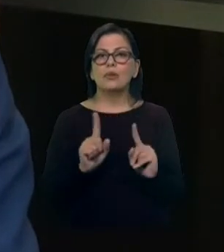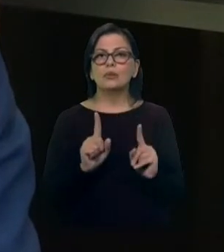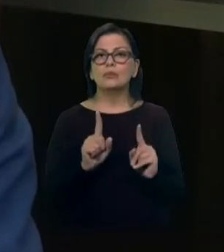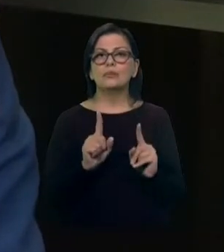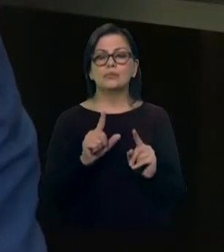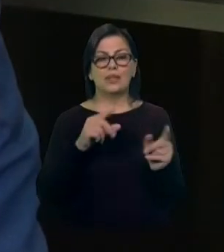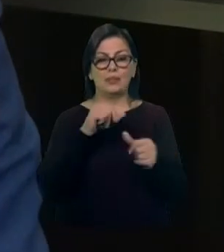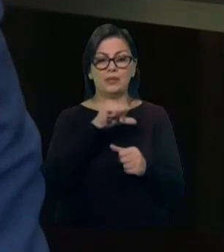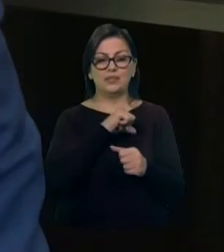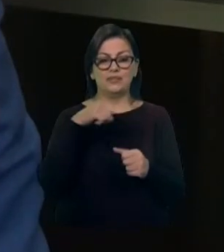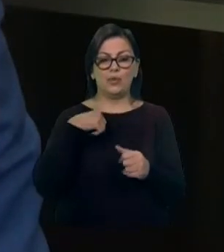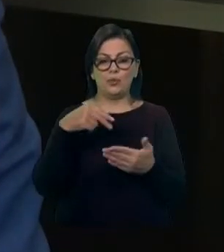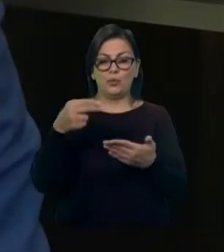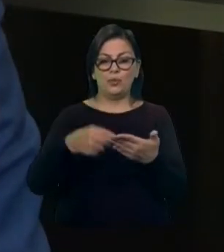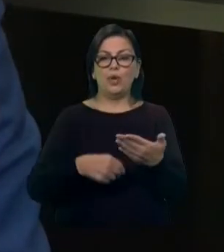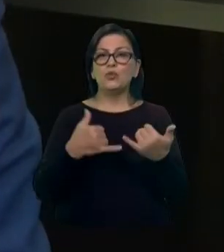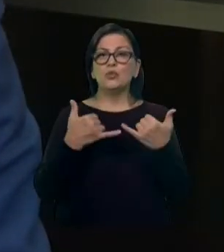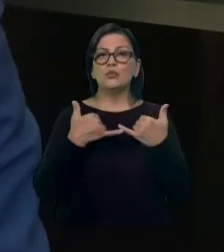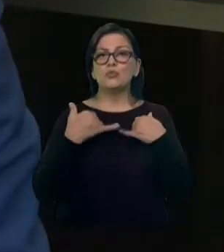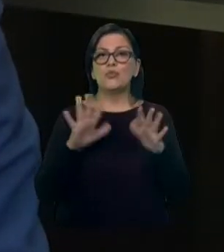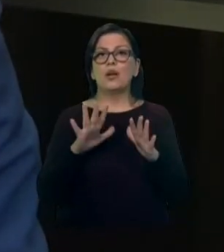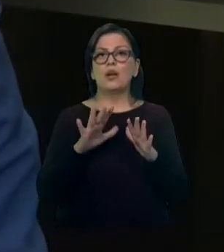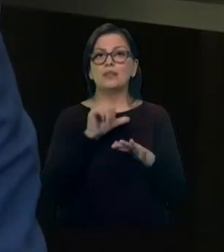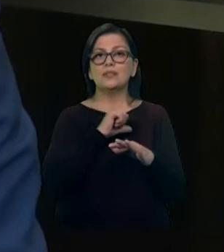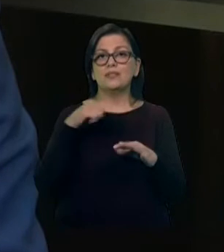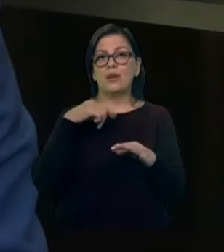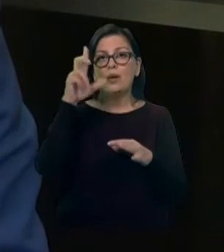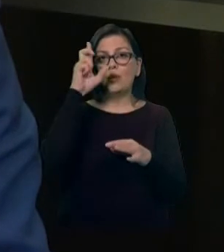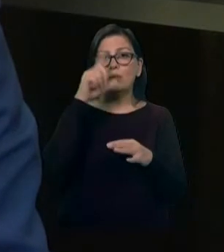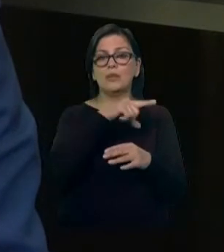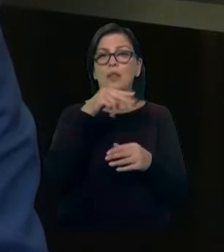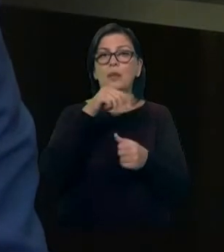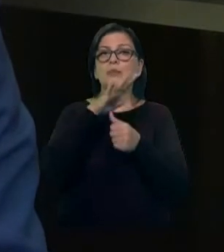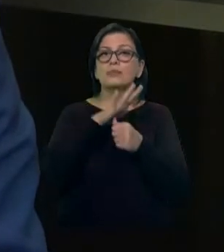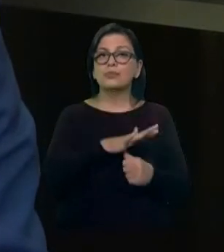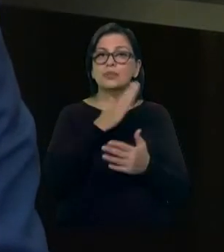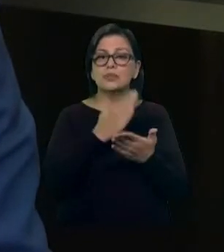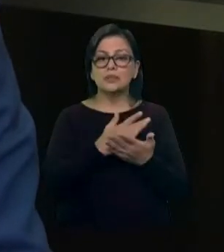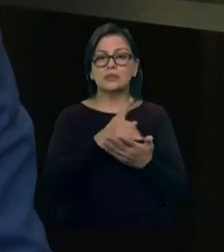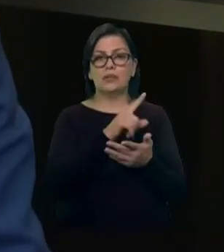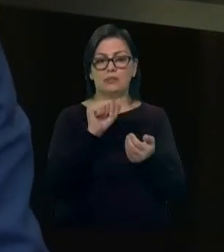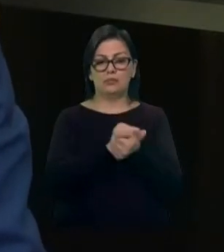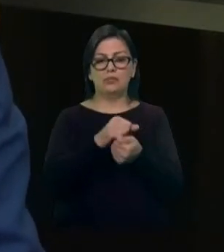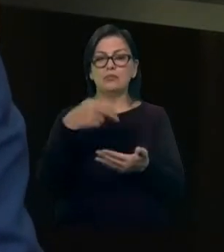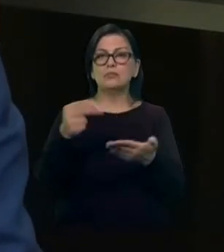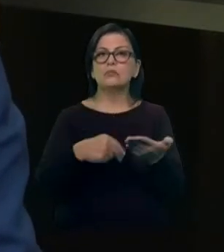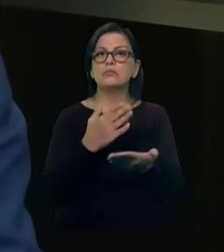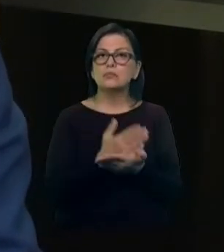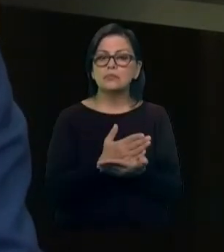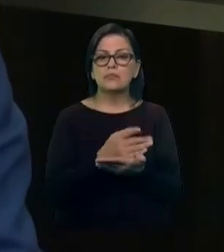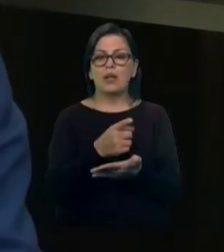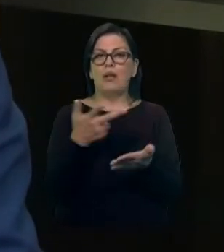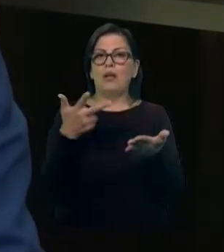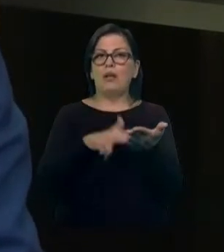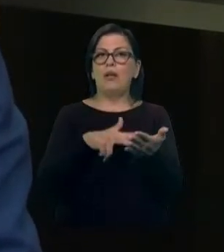öz imzasına hörmət etməyən bir dövlətdir. Sənəd imzalarlar, ratifikasiyası